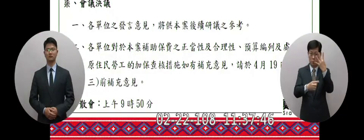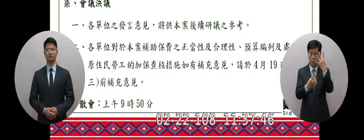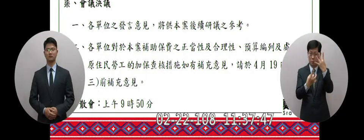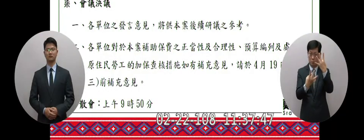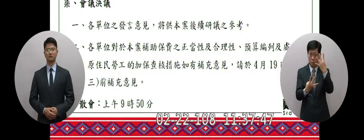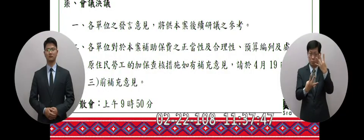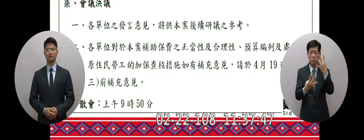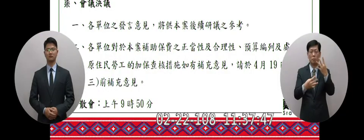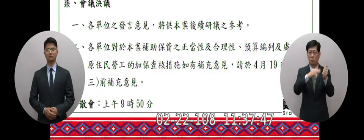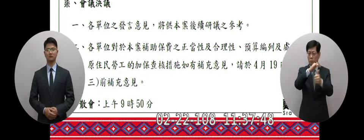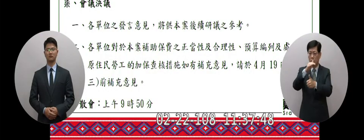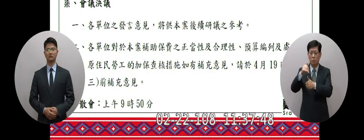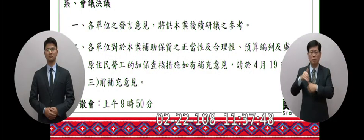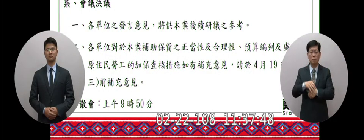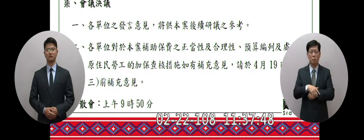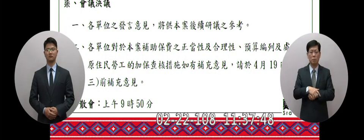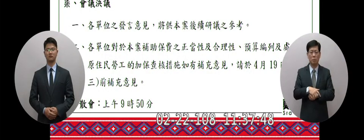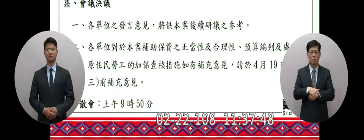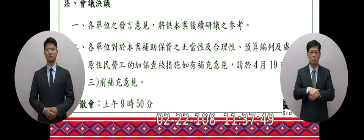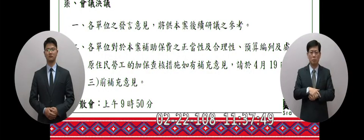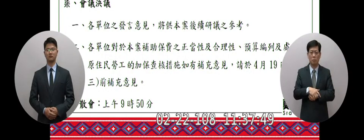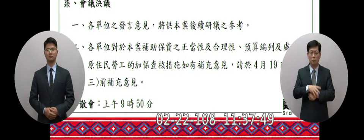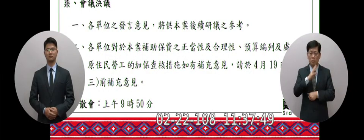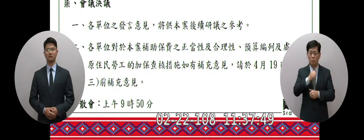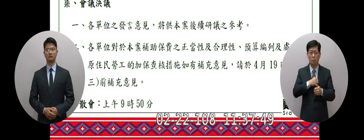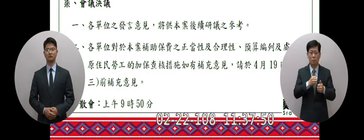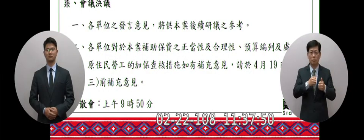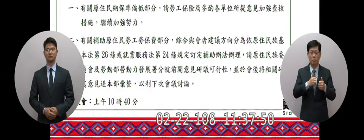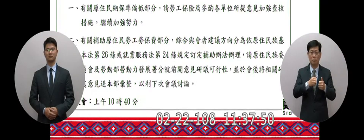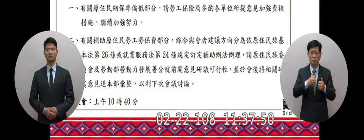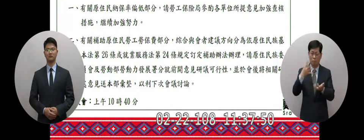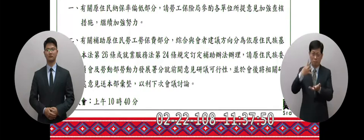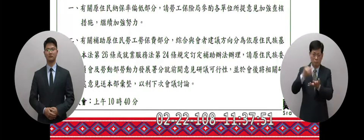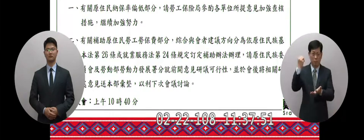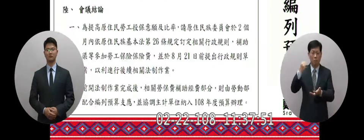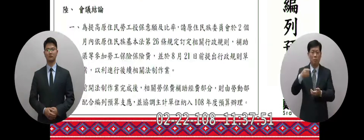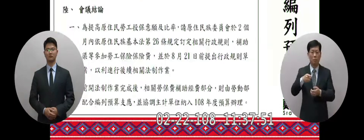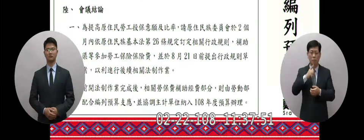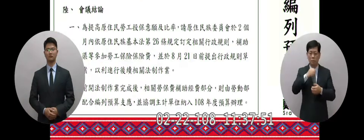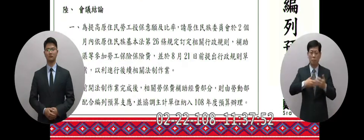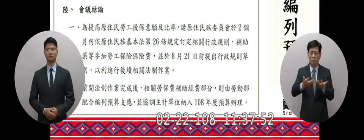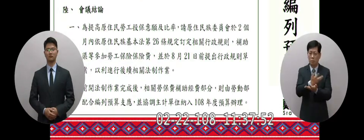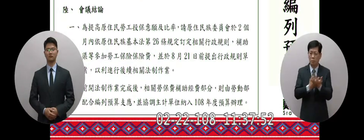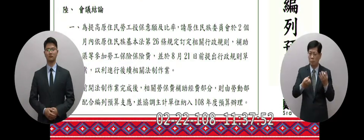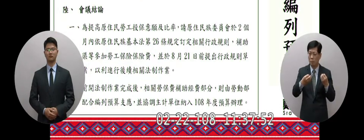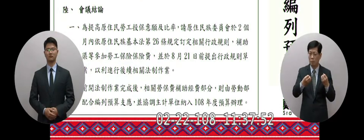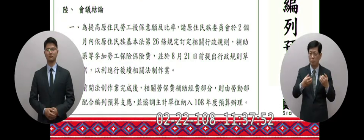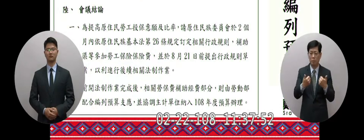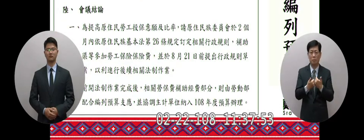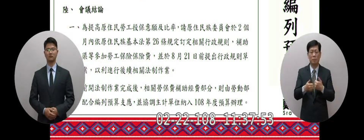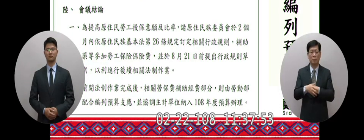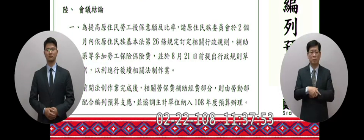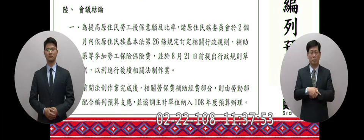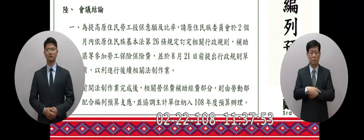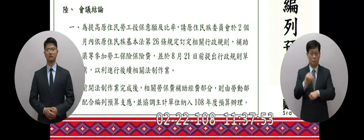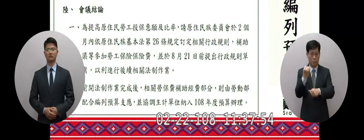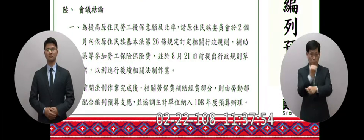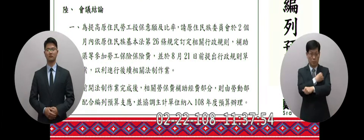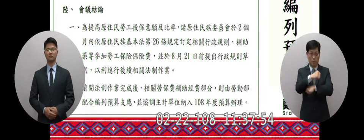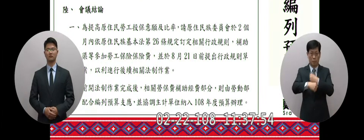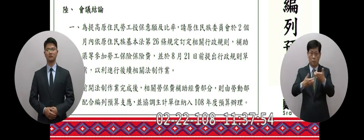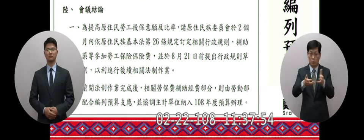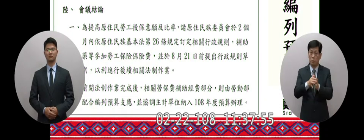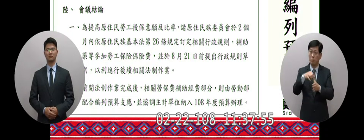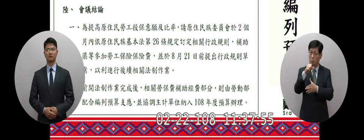106年4月13日开了啊，石司长开了多次的协调会，劳动部同意